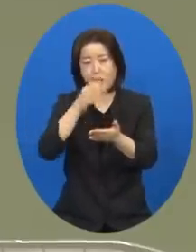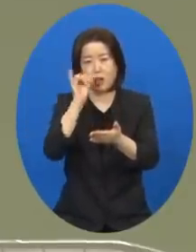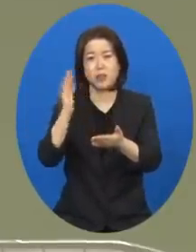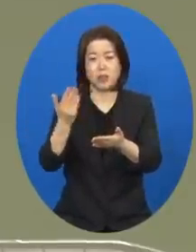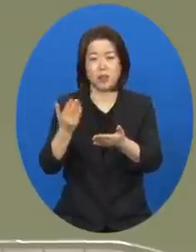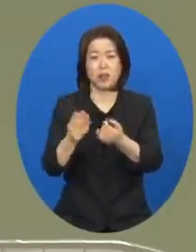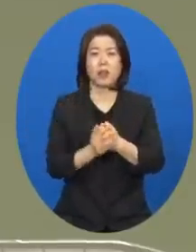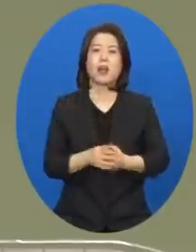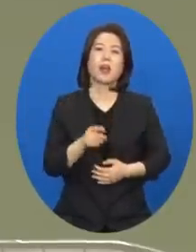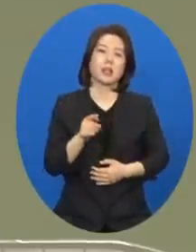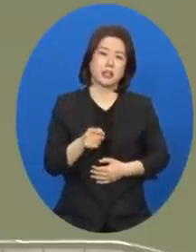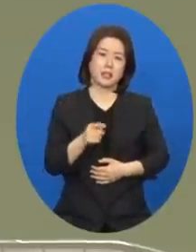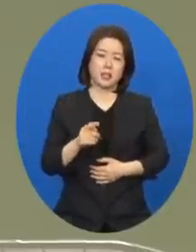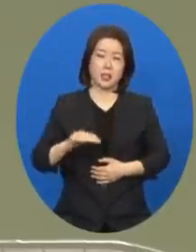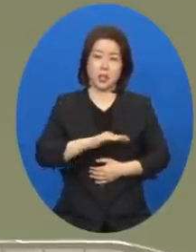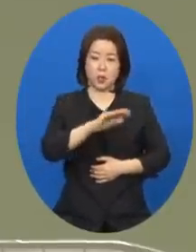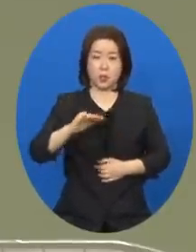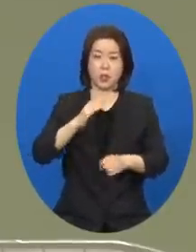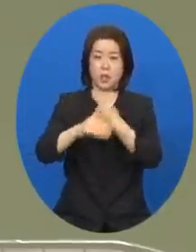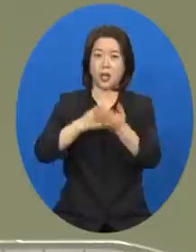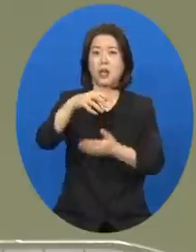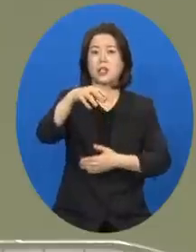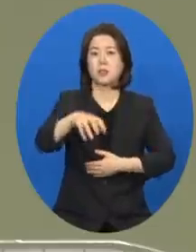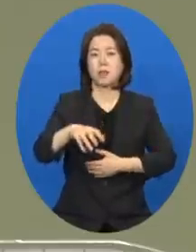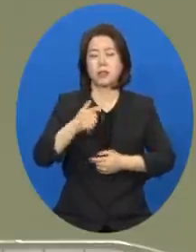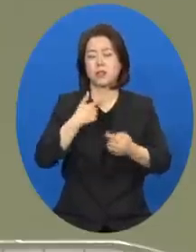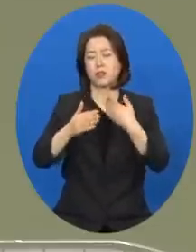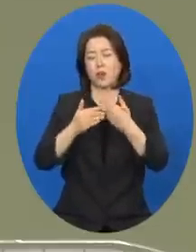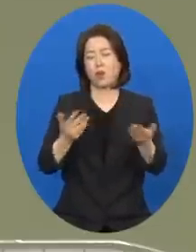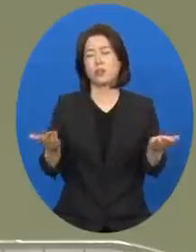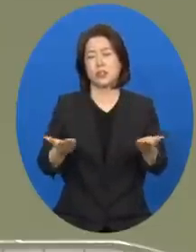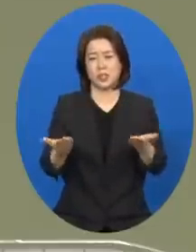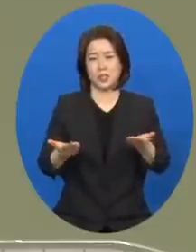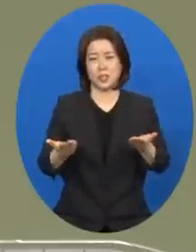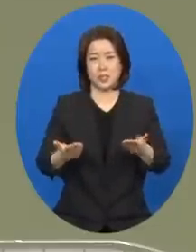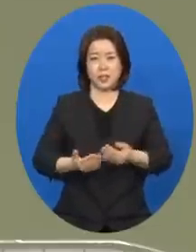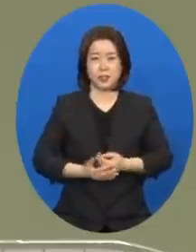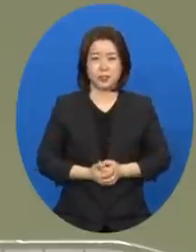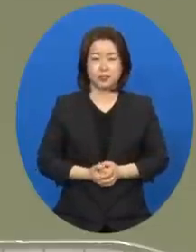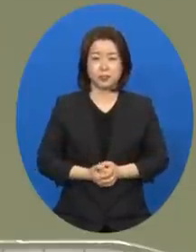우리가 하나님 앞에서 겪을 일입니다.